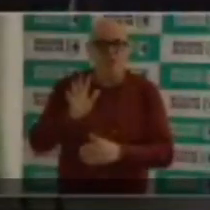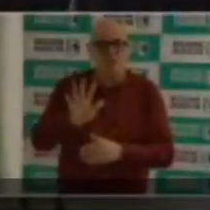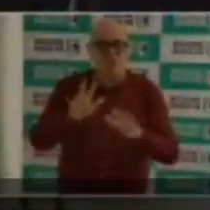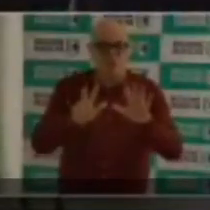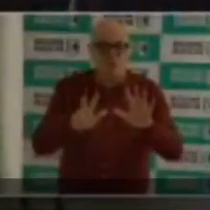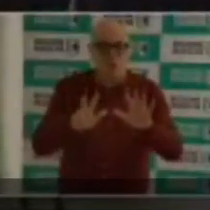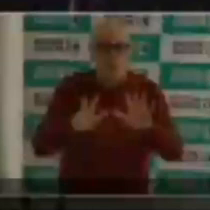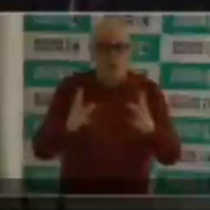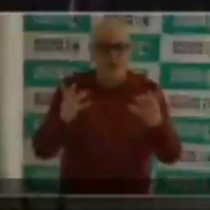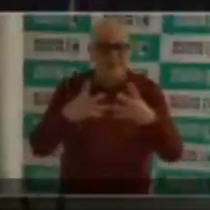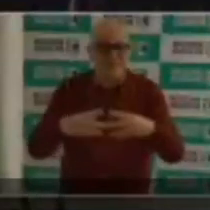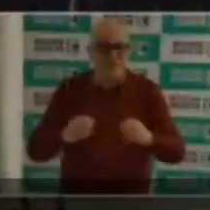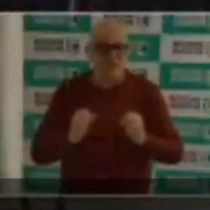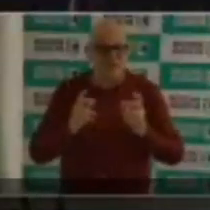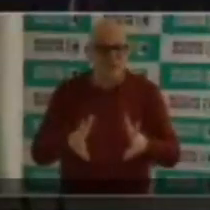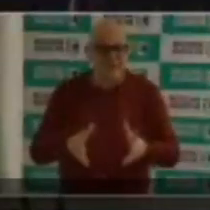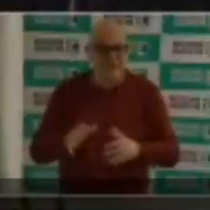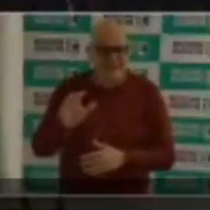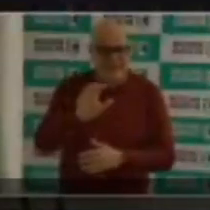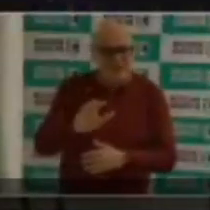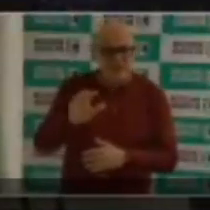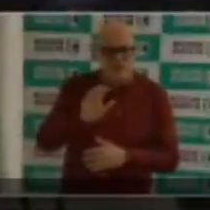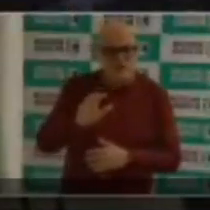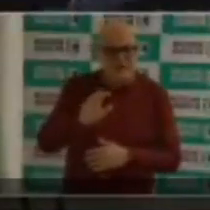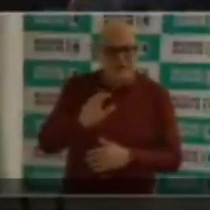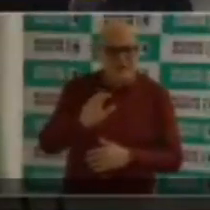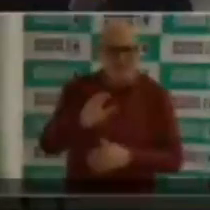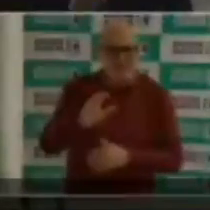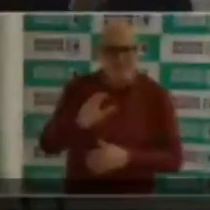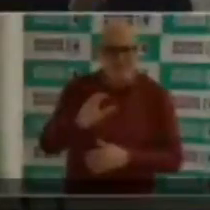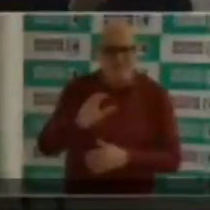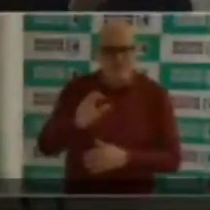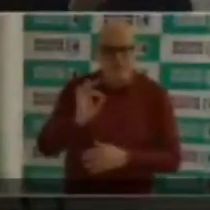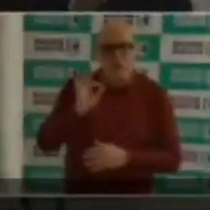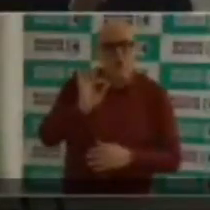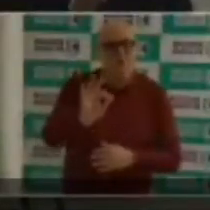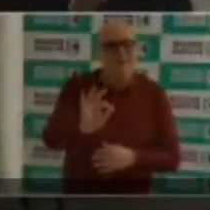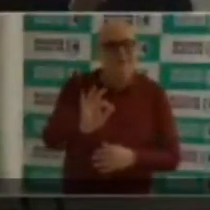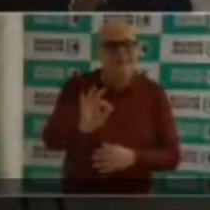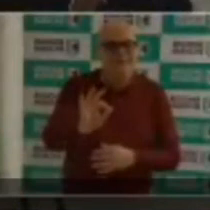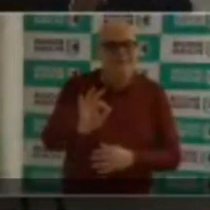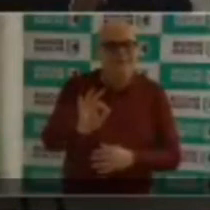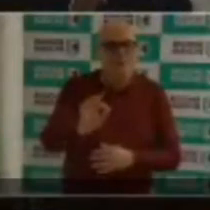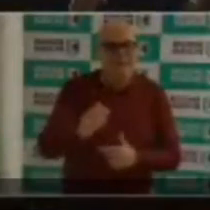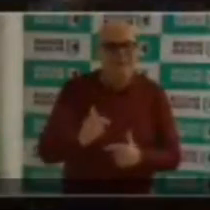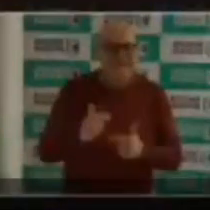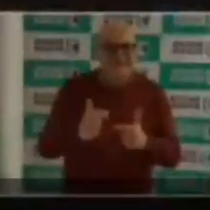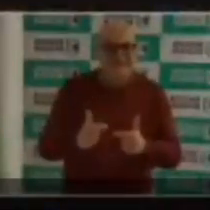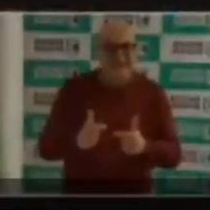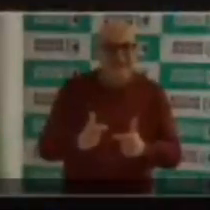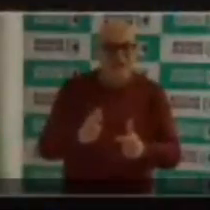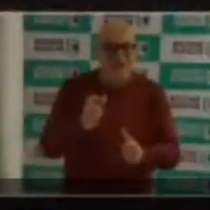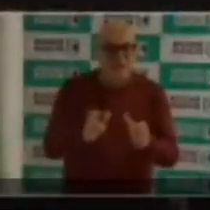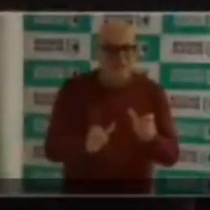di volontari della nostra regione ed è finalizzato a garantire alla nostra cittadinanza tutta una serie